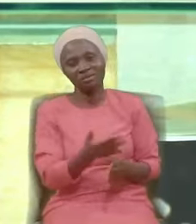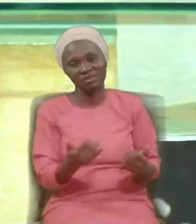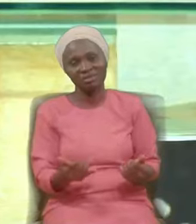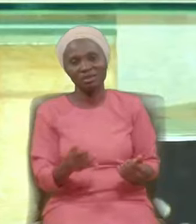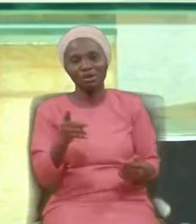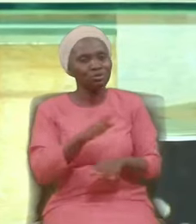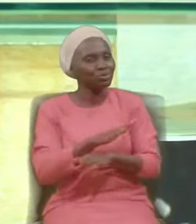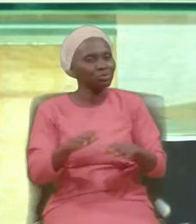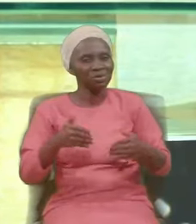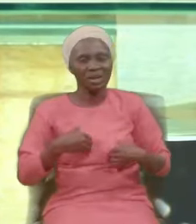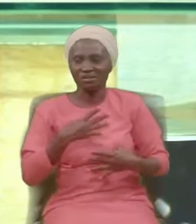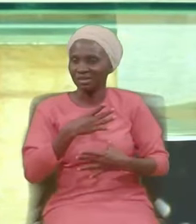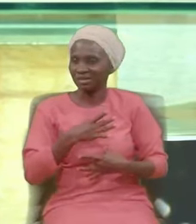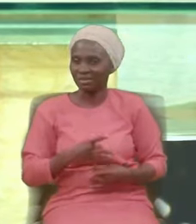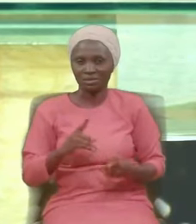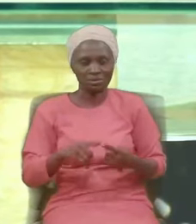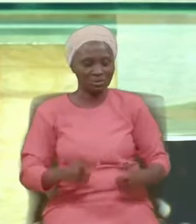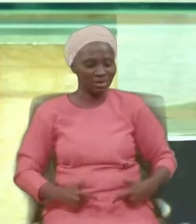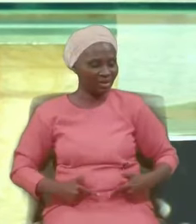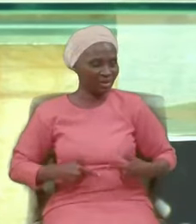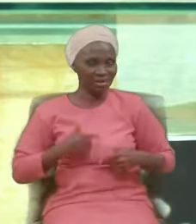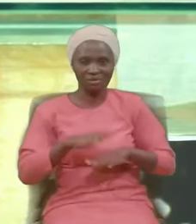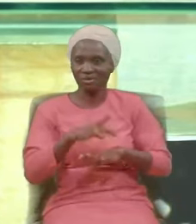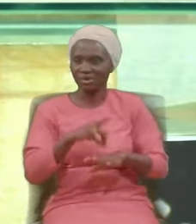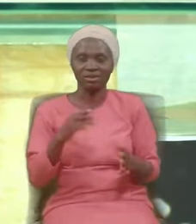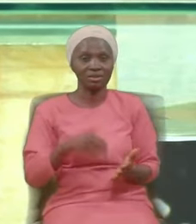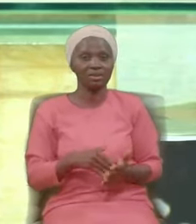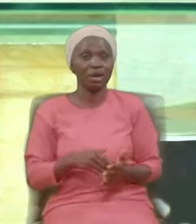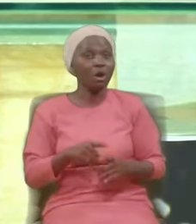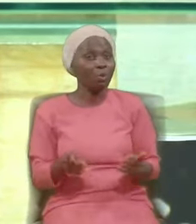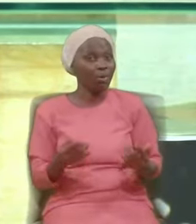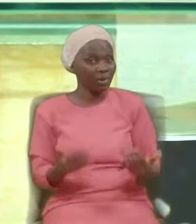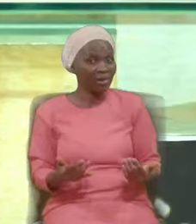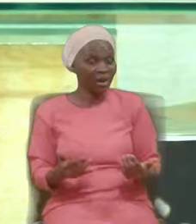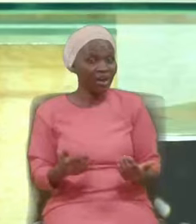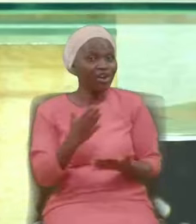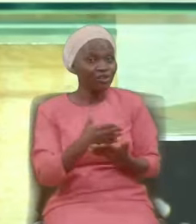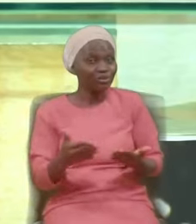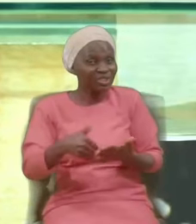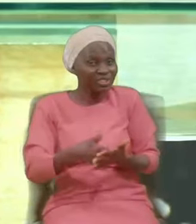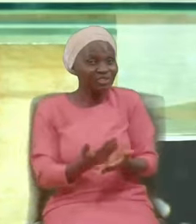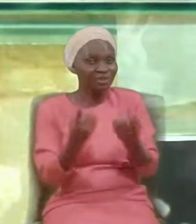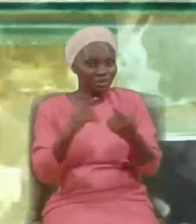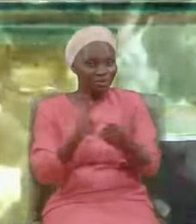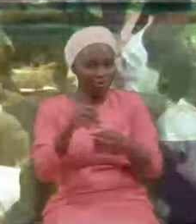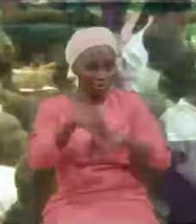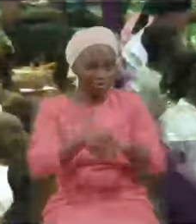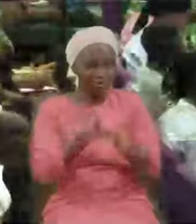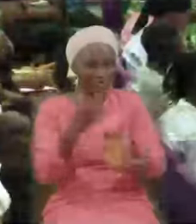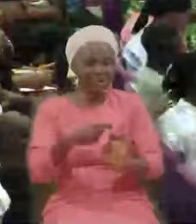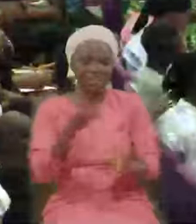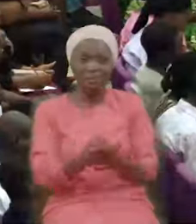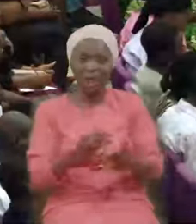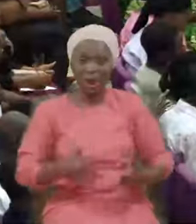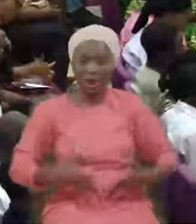le désintérêt est, vous n'avez plus d'intérêt. Alors quelque chose de nouveau va vous arriver ce soir. La vie reviendra à